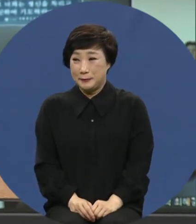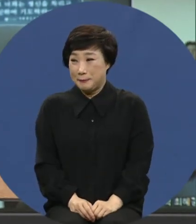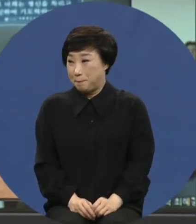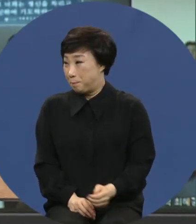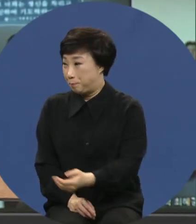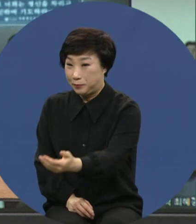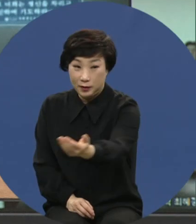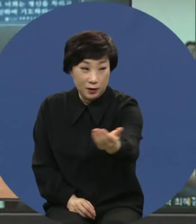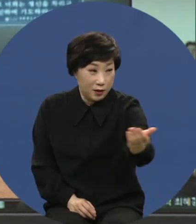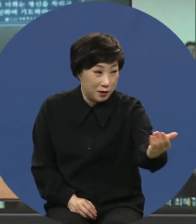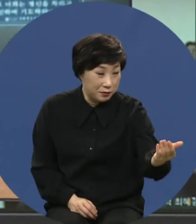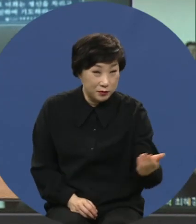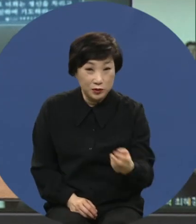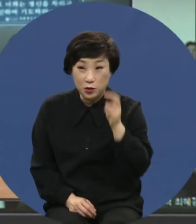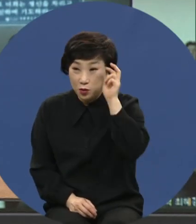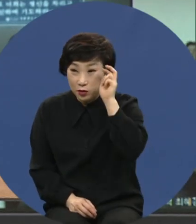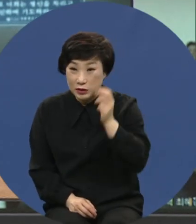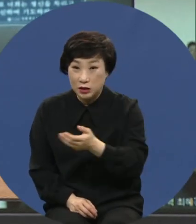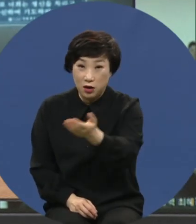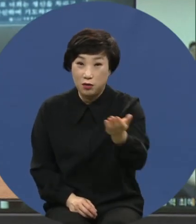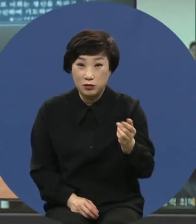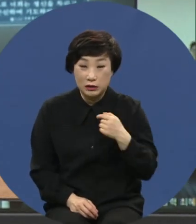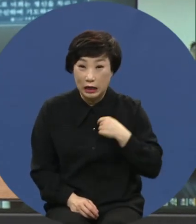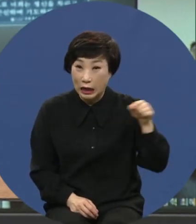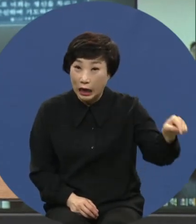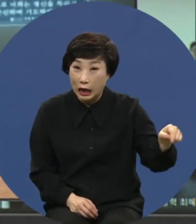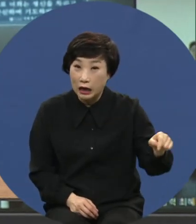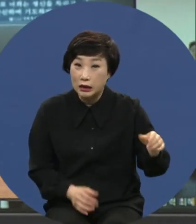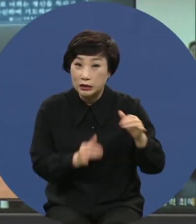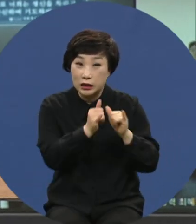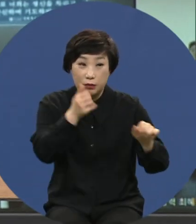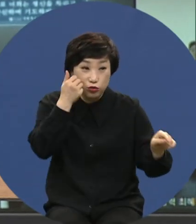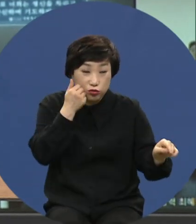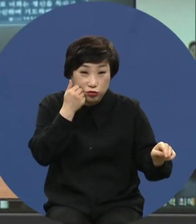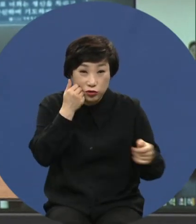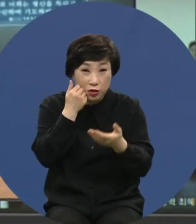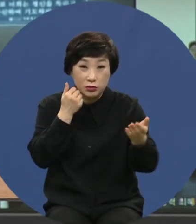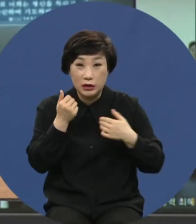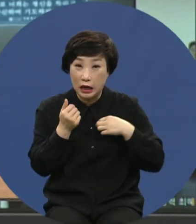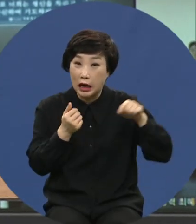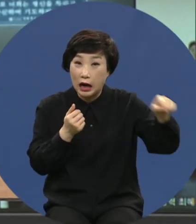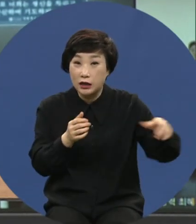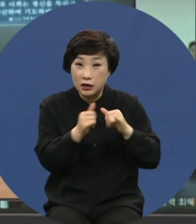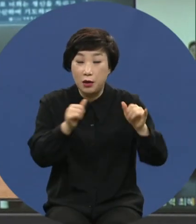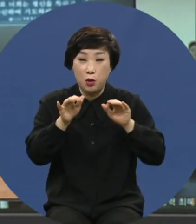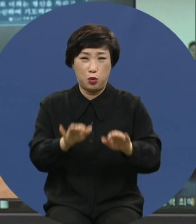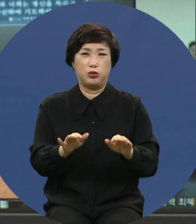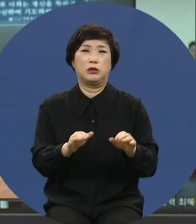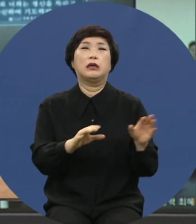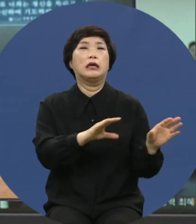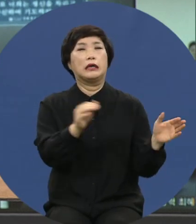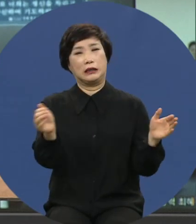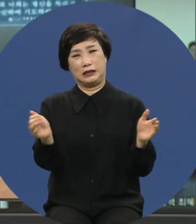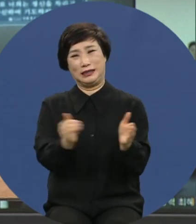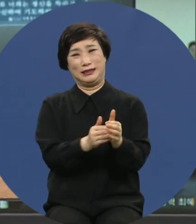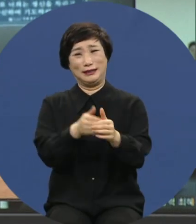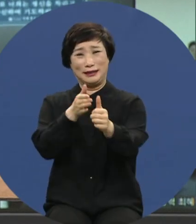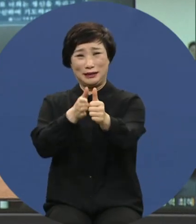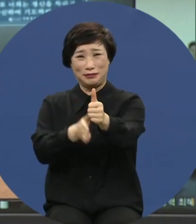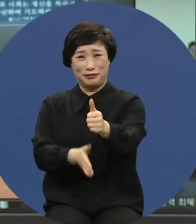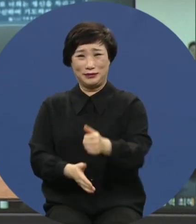여기 또 혹시 그럴 사람이 있다면 그럴 사람이 오늘 없어져야 합니다.